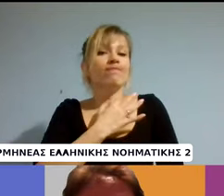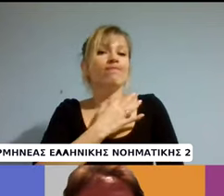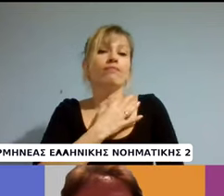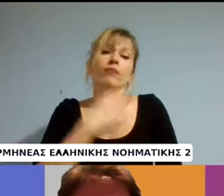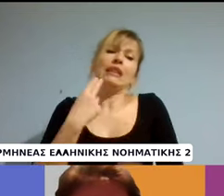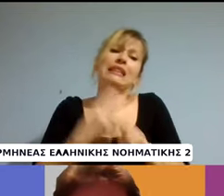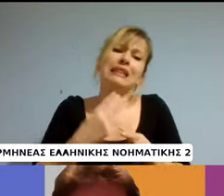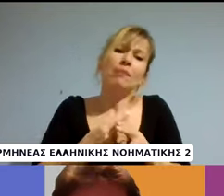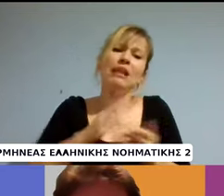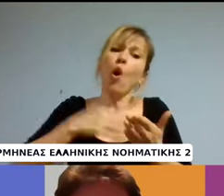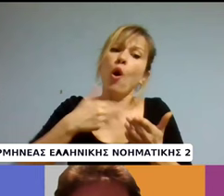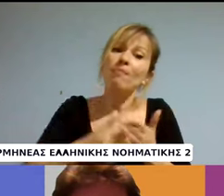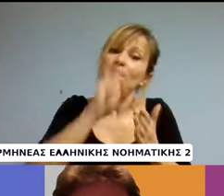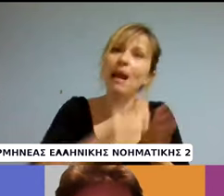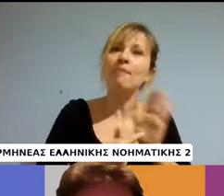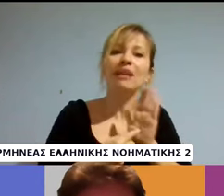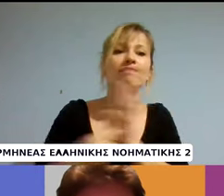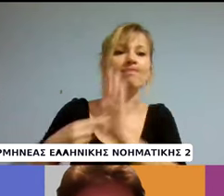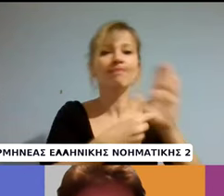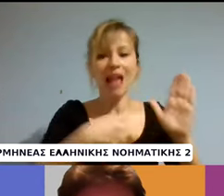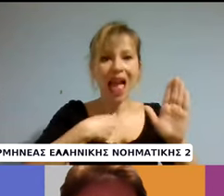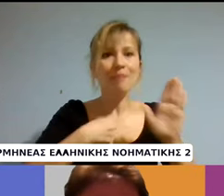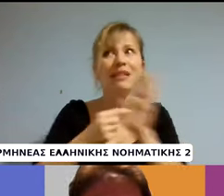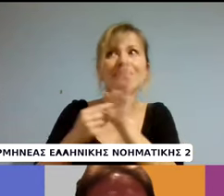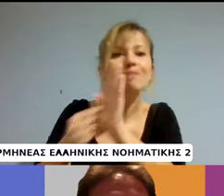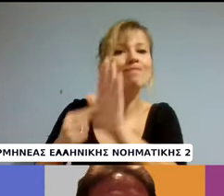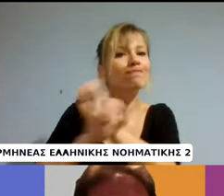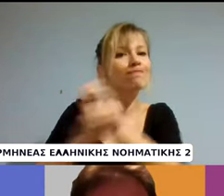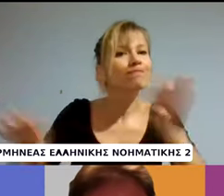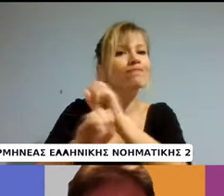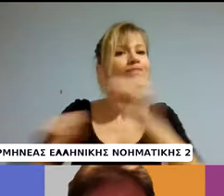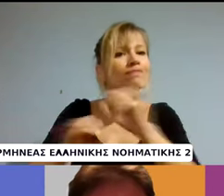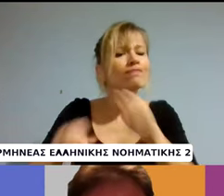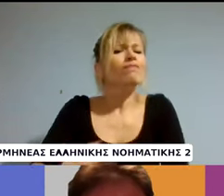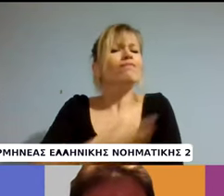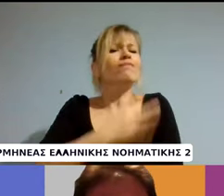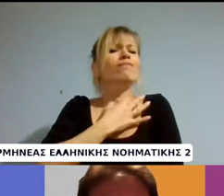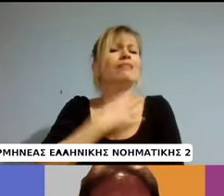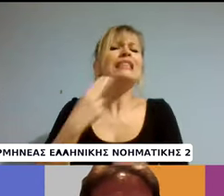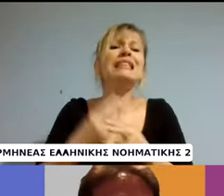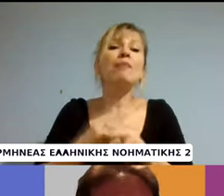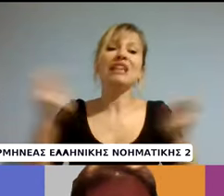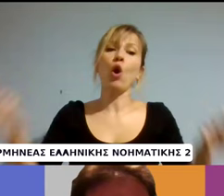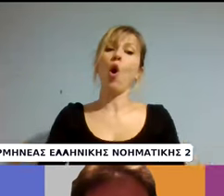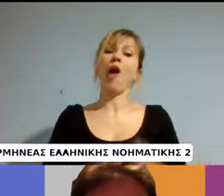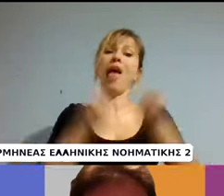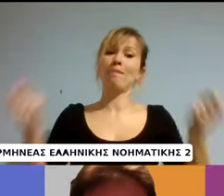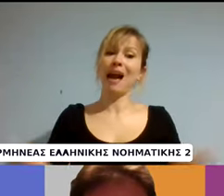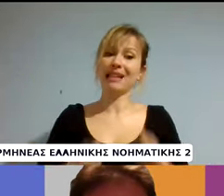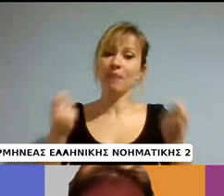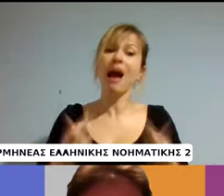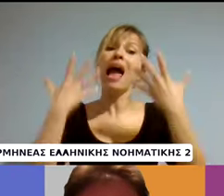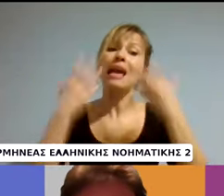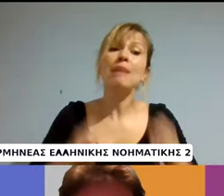επάγγελμα το οποίο καλύπτει πάρα πολλές ανάγκες, είναι εξαιρετικά σημαντικό, υπάρχει